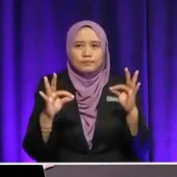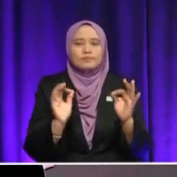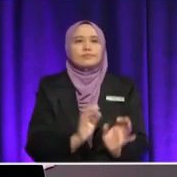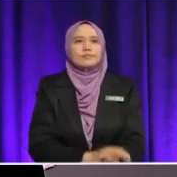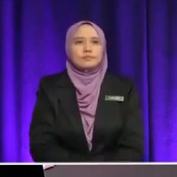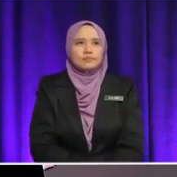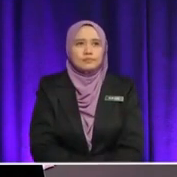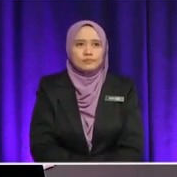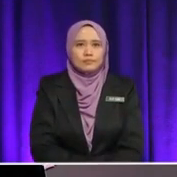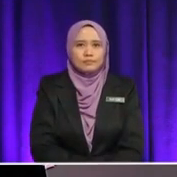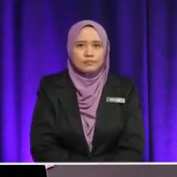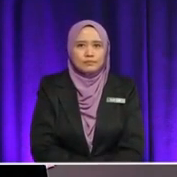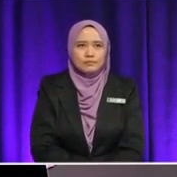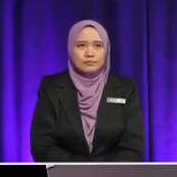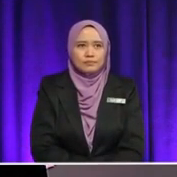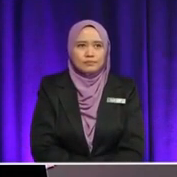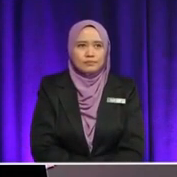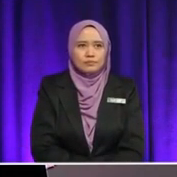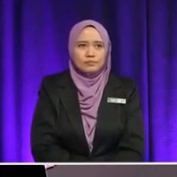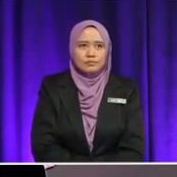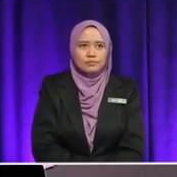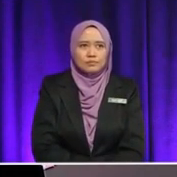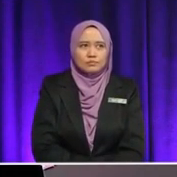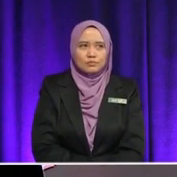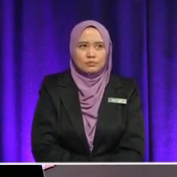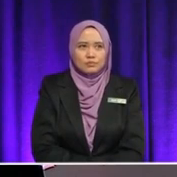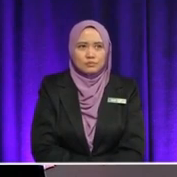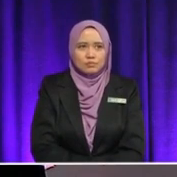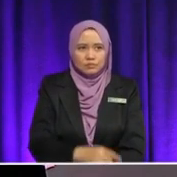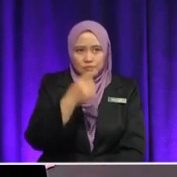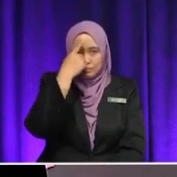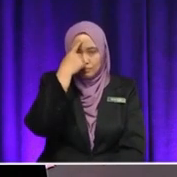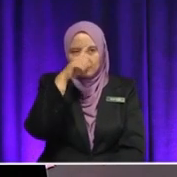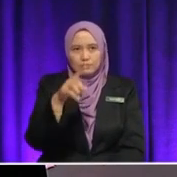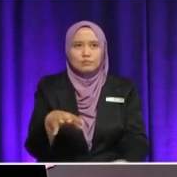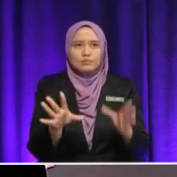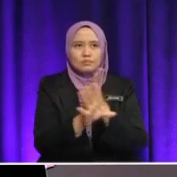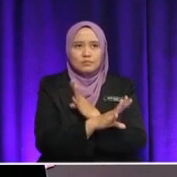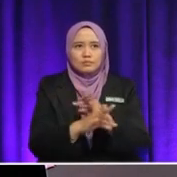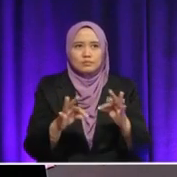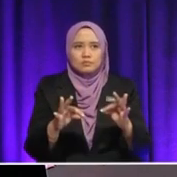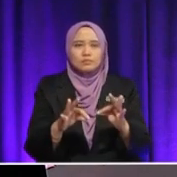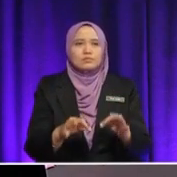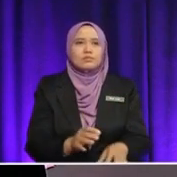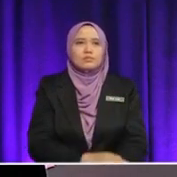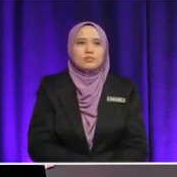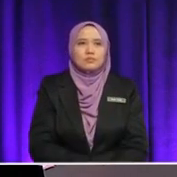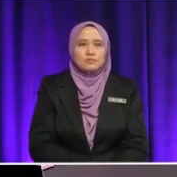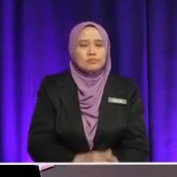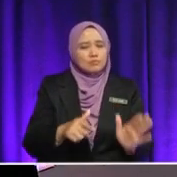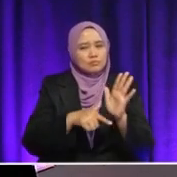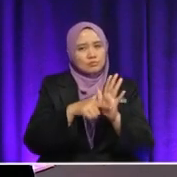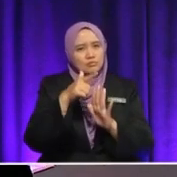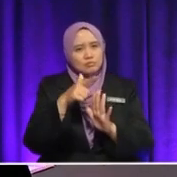yang bagi negeri Sarawak dan Sabah tapi aye dijalankan debit lewat